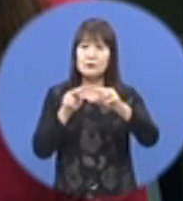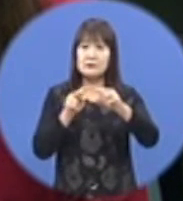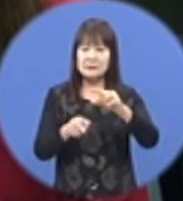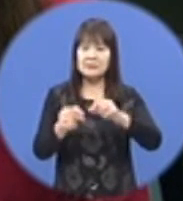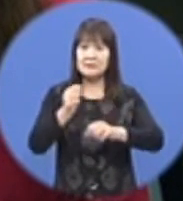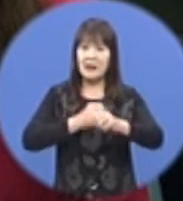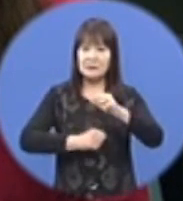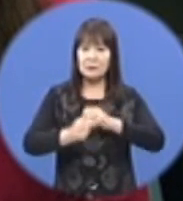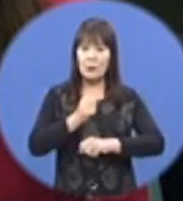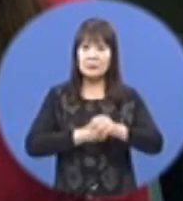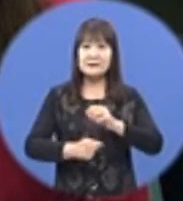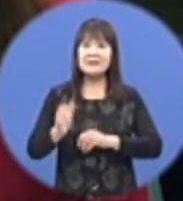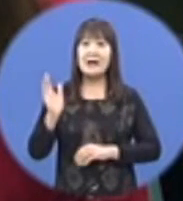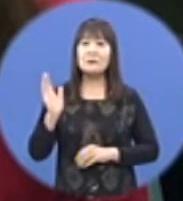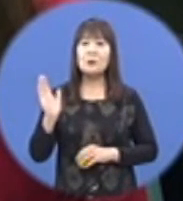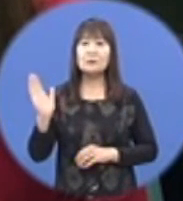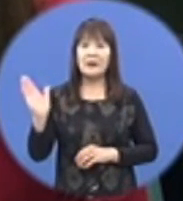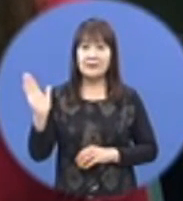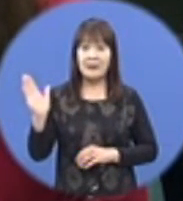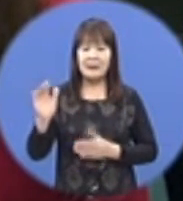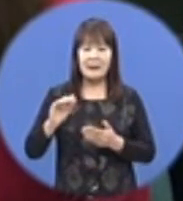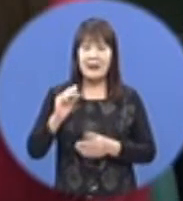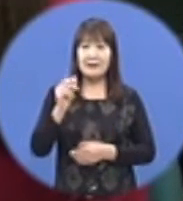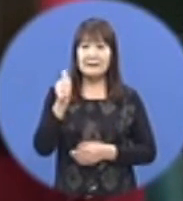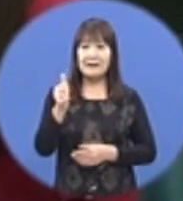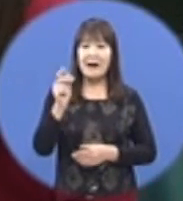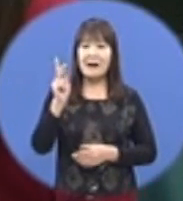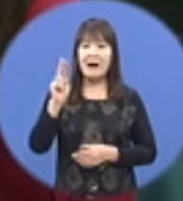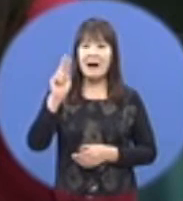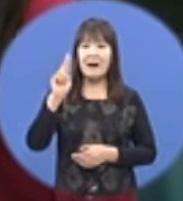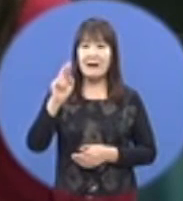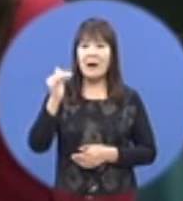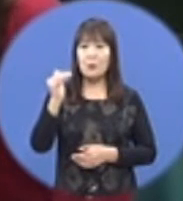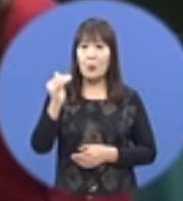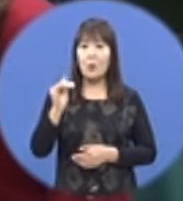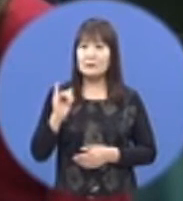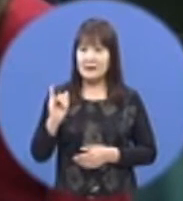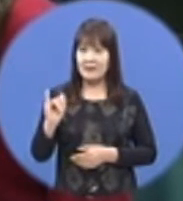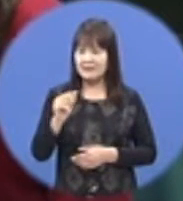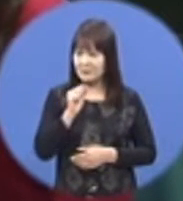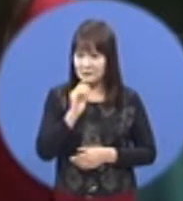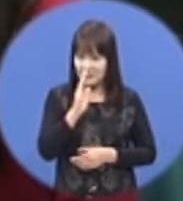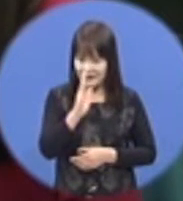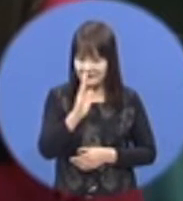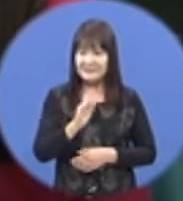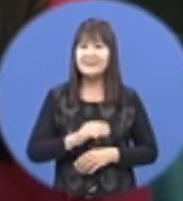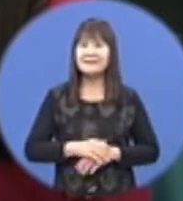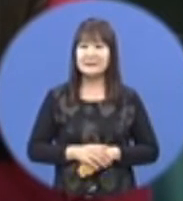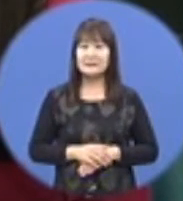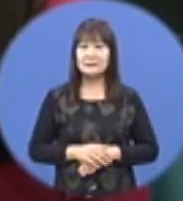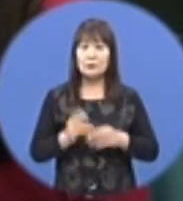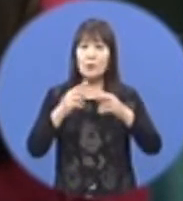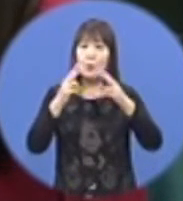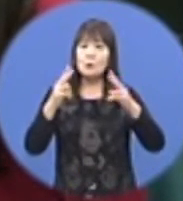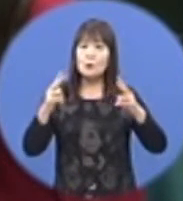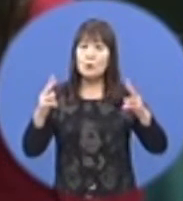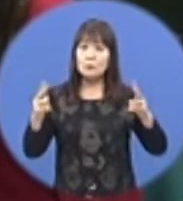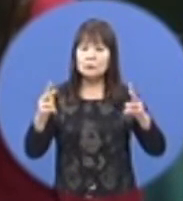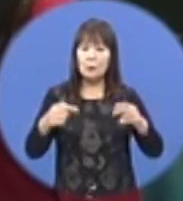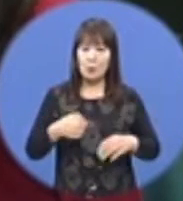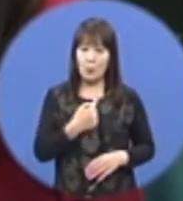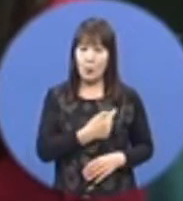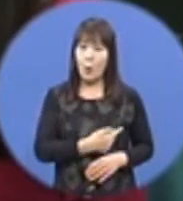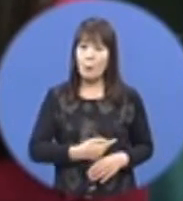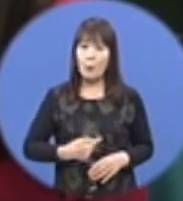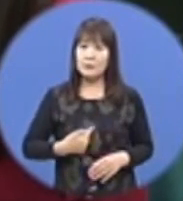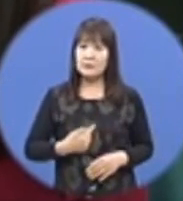ているシンガーソングライターの宝子さんです。宝子さん、今日よろしくお願いします。 お願いします。 この曲はどういう思いを込め